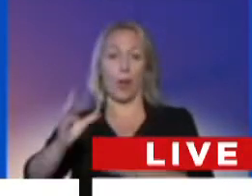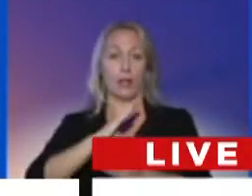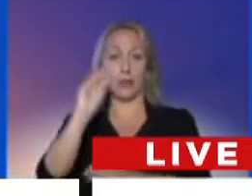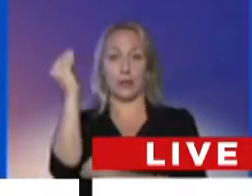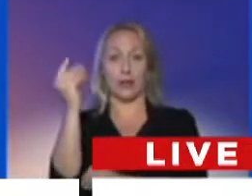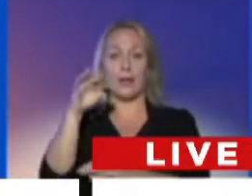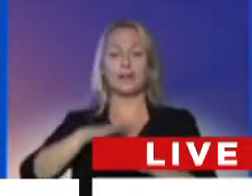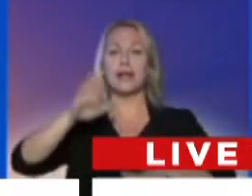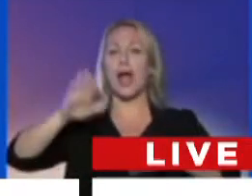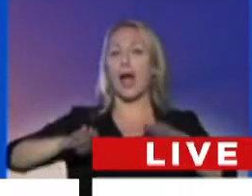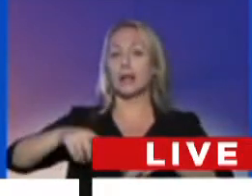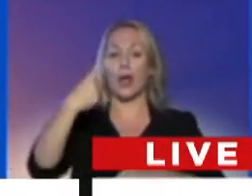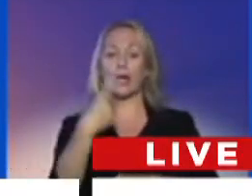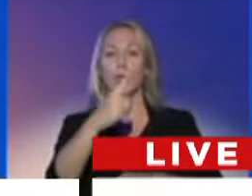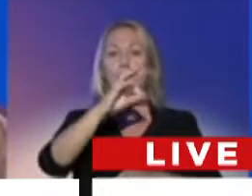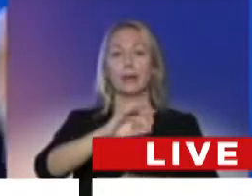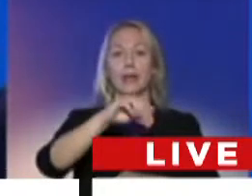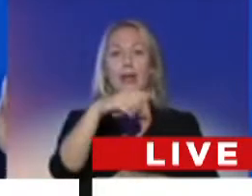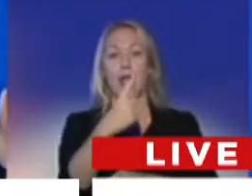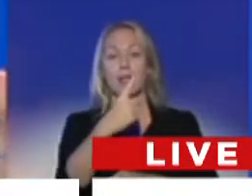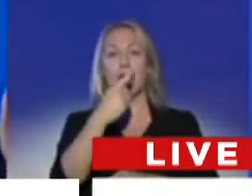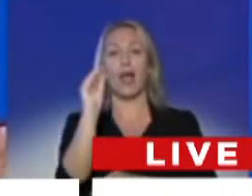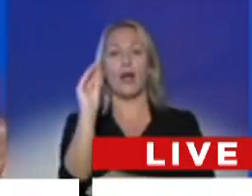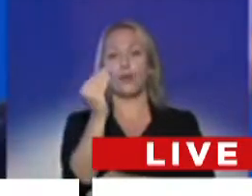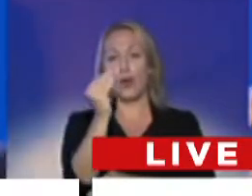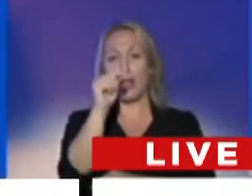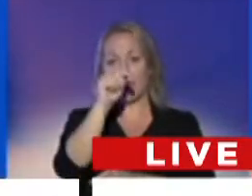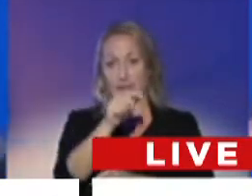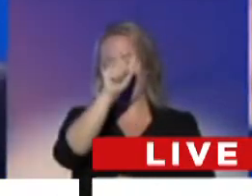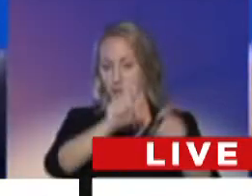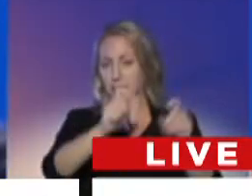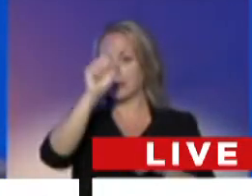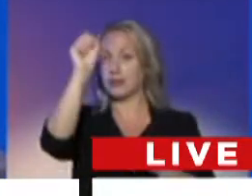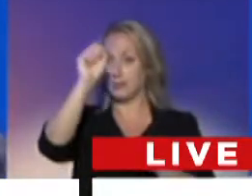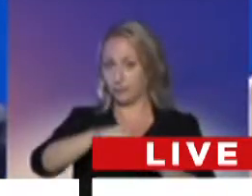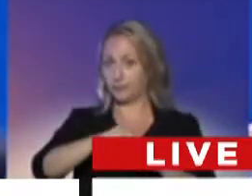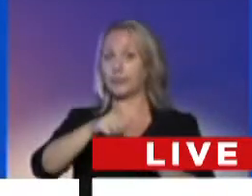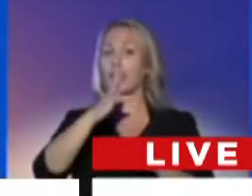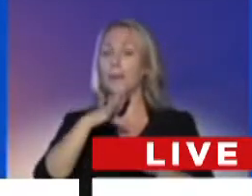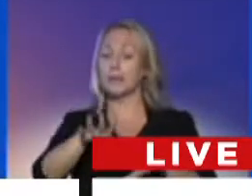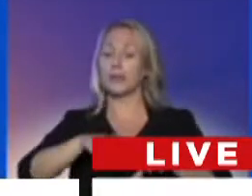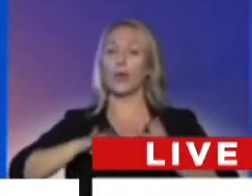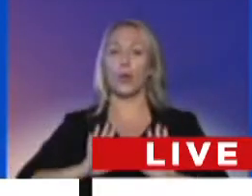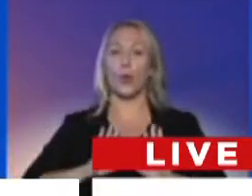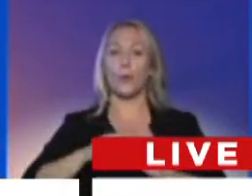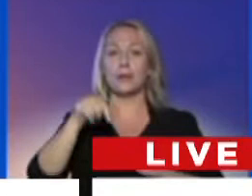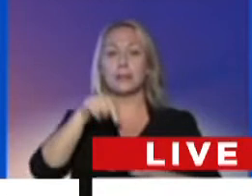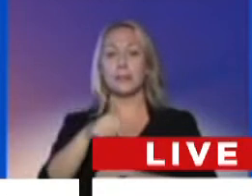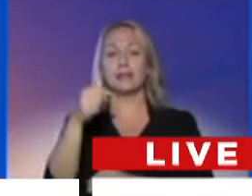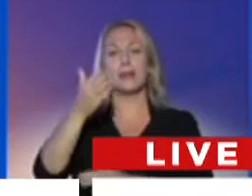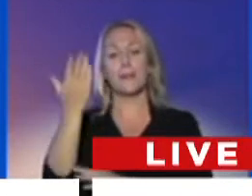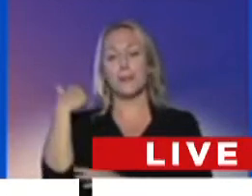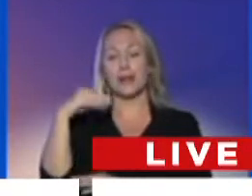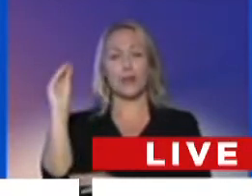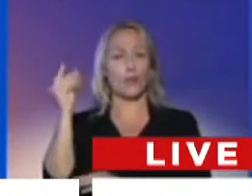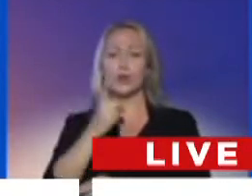μειωμένη πλειοψηφία των 151 εδρών, θα κάνουμε αυτό το οποίο είχαμε πει ότι θα κάναμε και στην προηγούμενη Βουλή. Δεν